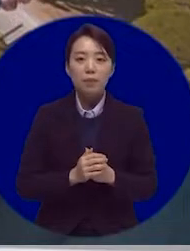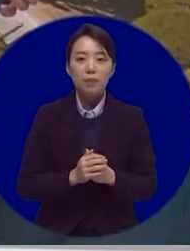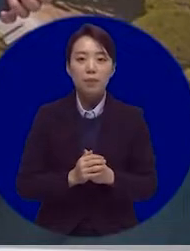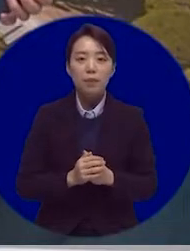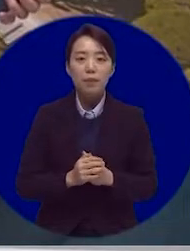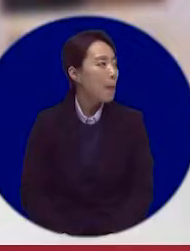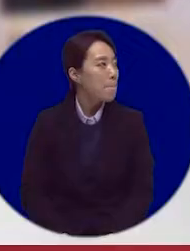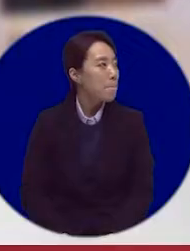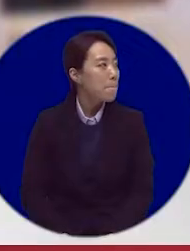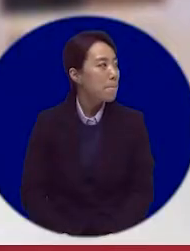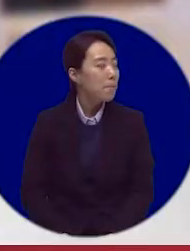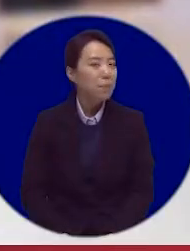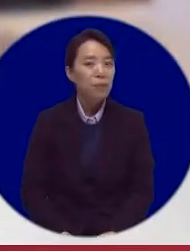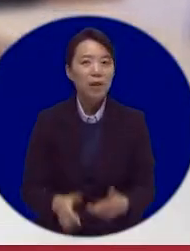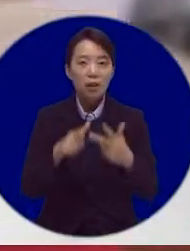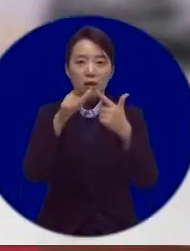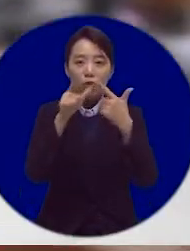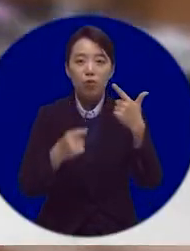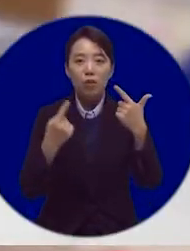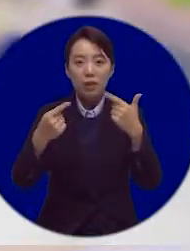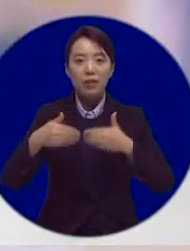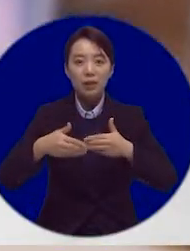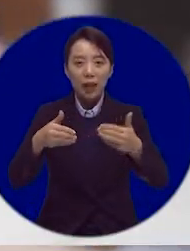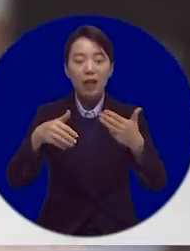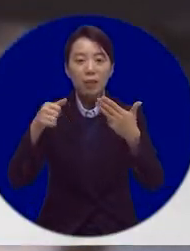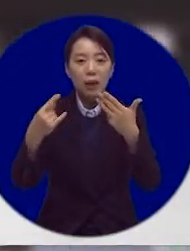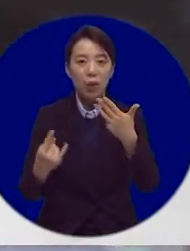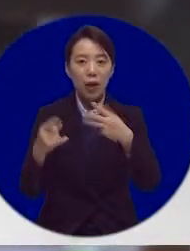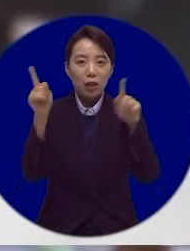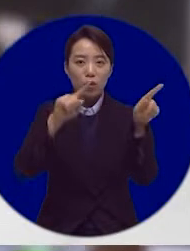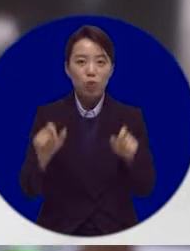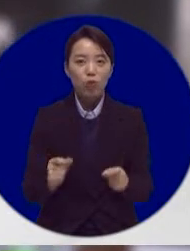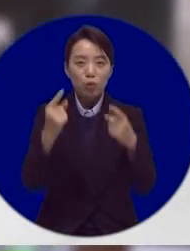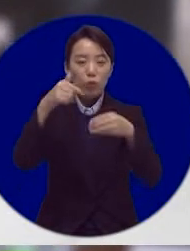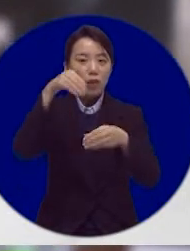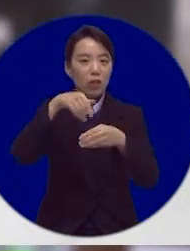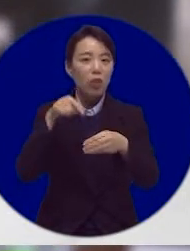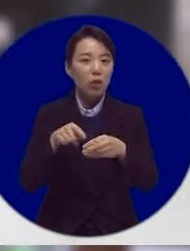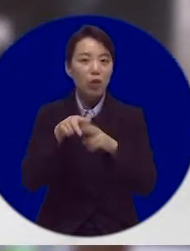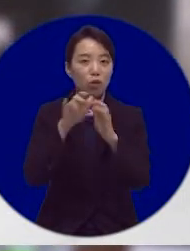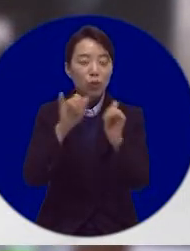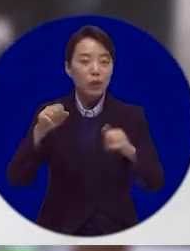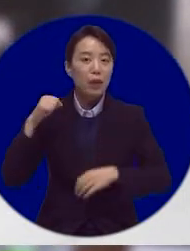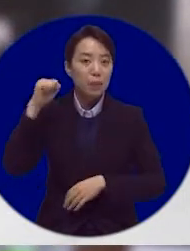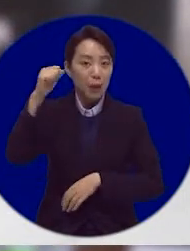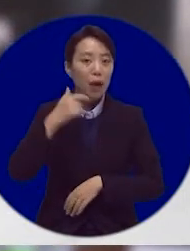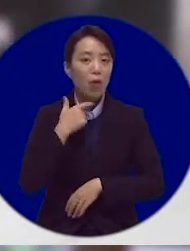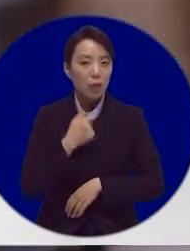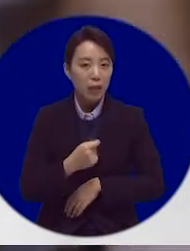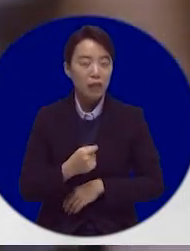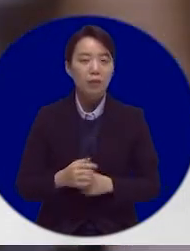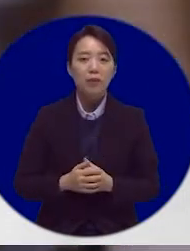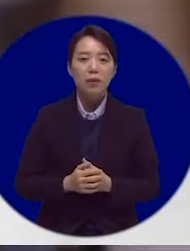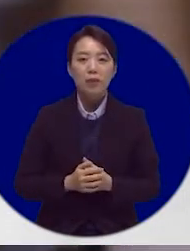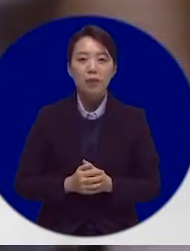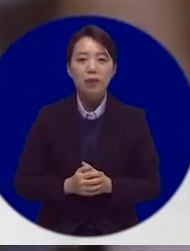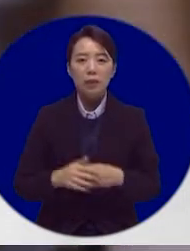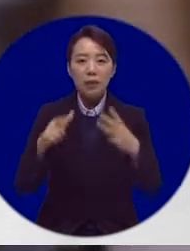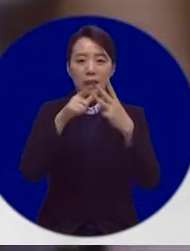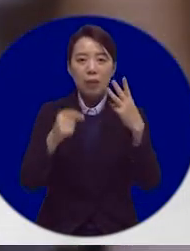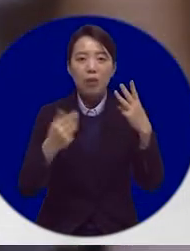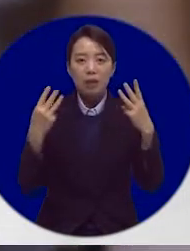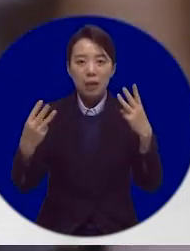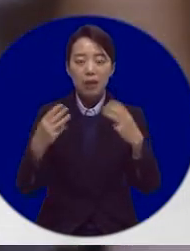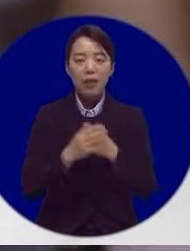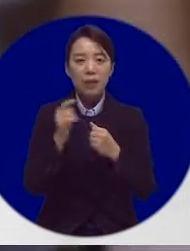알아봅니다. 6월 1일 실시하는 제8회 전국 동시지방선거에 후보자로 출마하려는 공무원 등은 3월